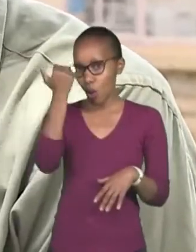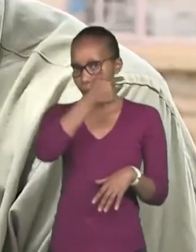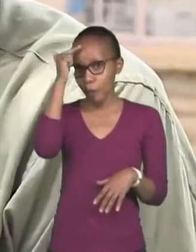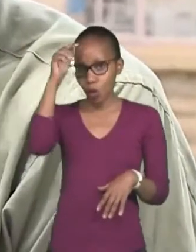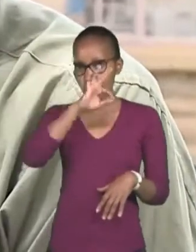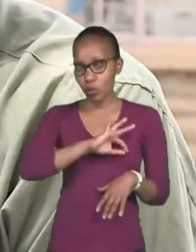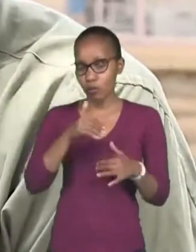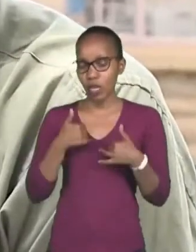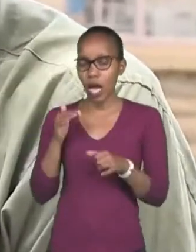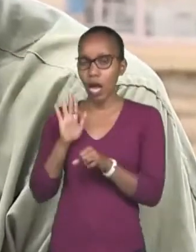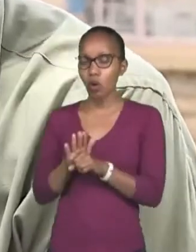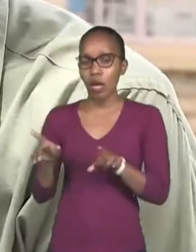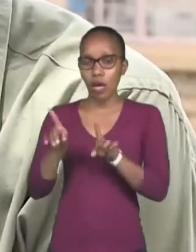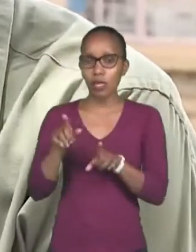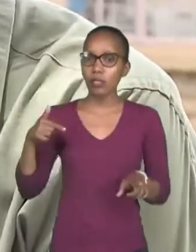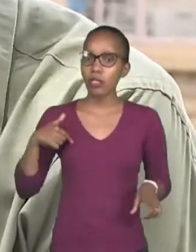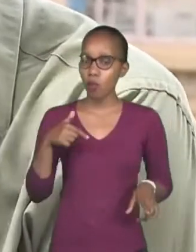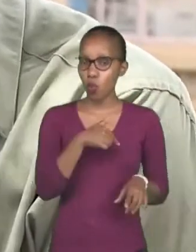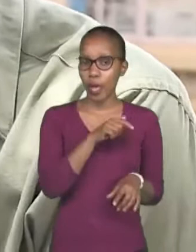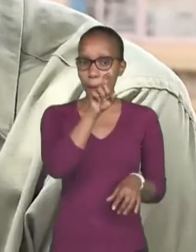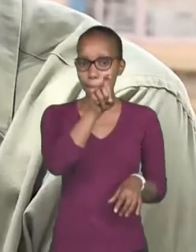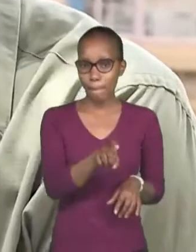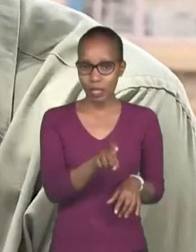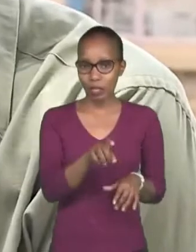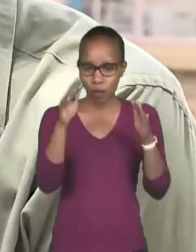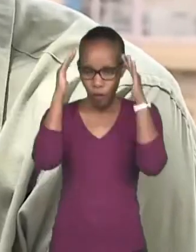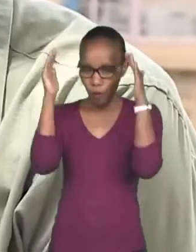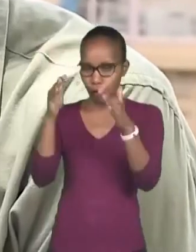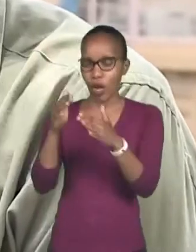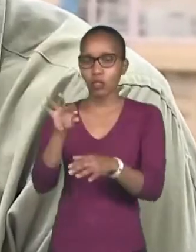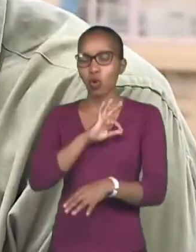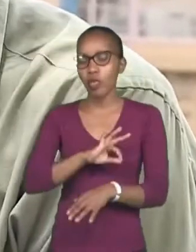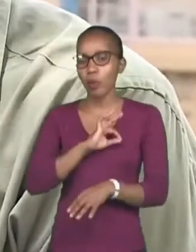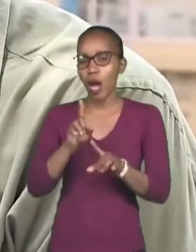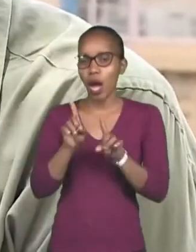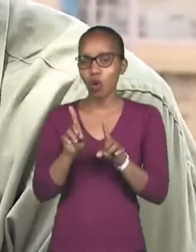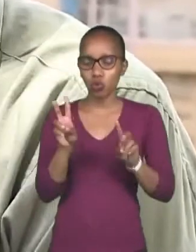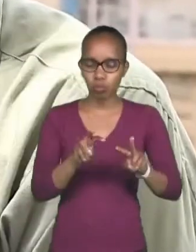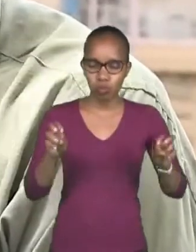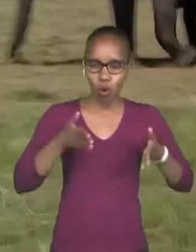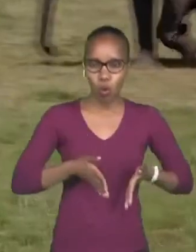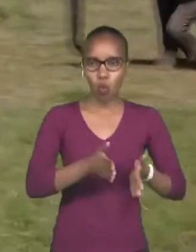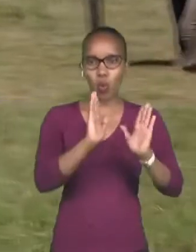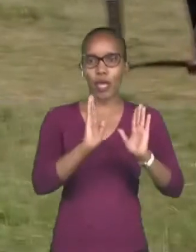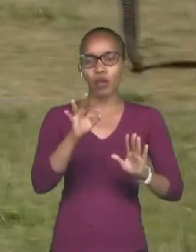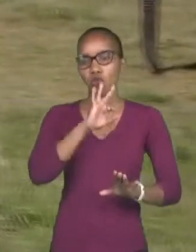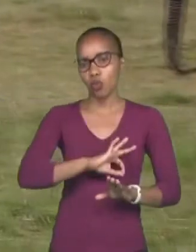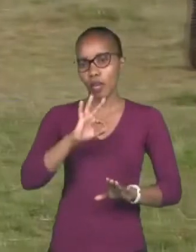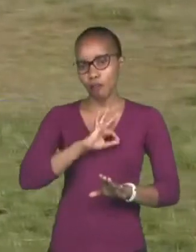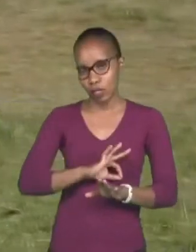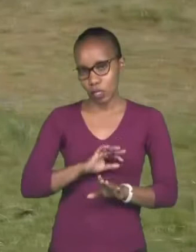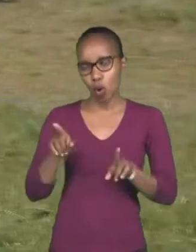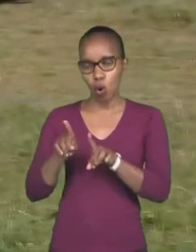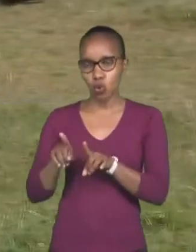hizo faida hata sisi wenyewe tunafaa kuzishughulikia na kutafuta njia ya kufaidika nazo zaidi.